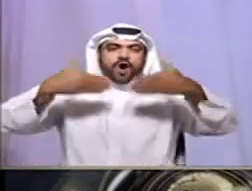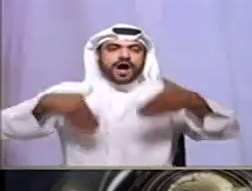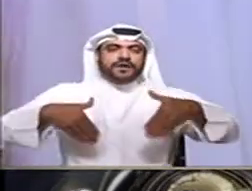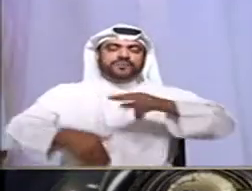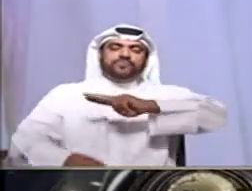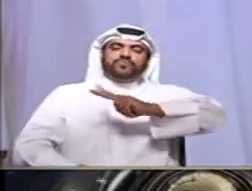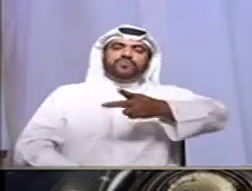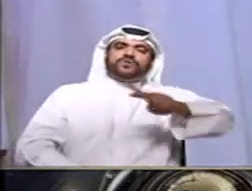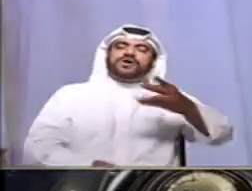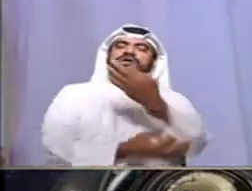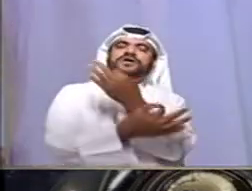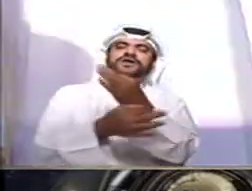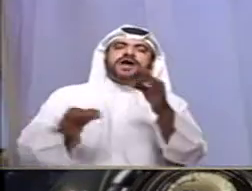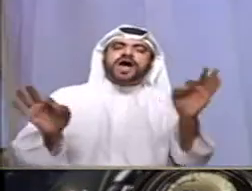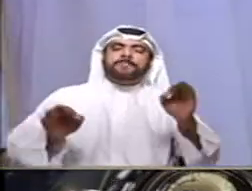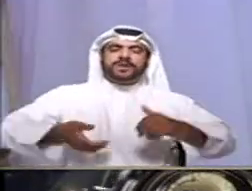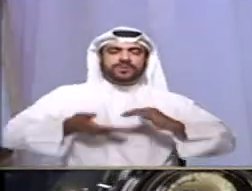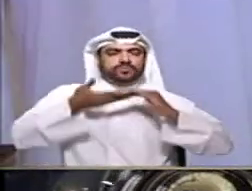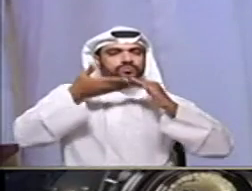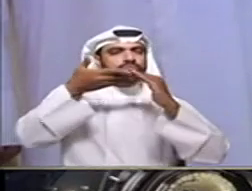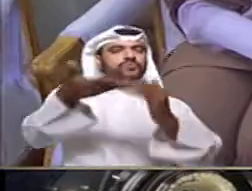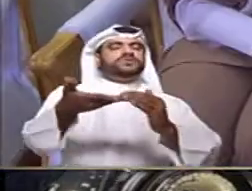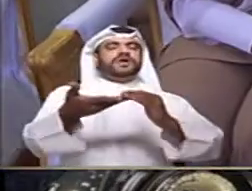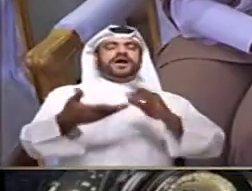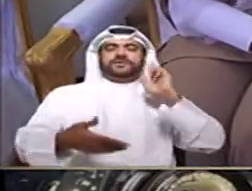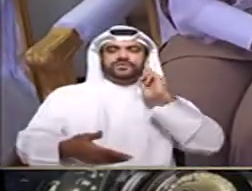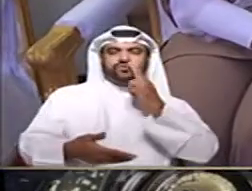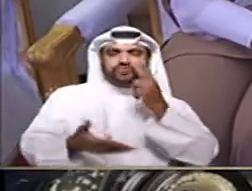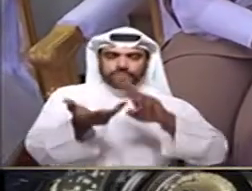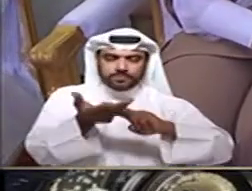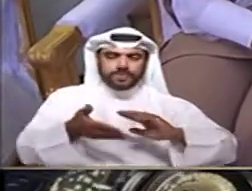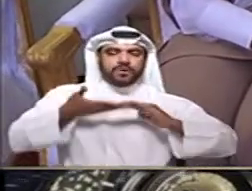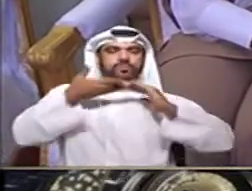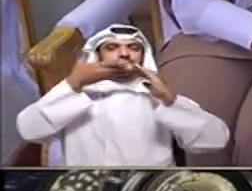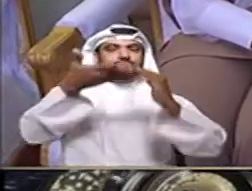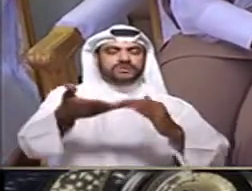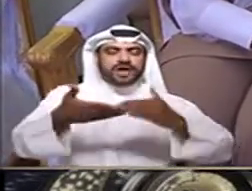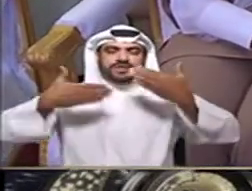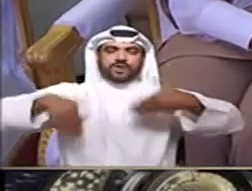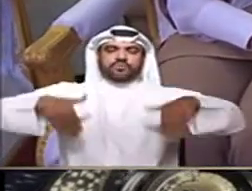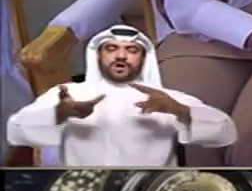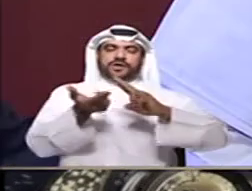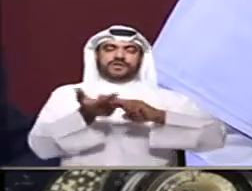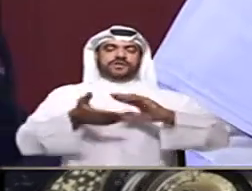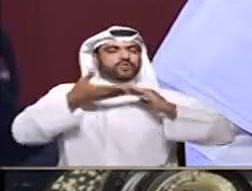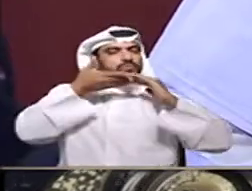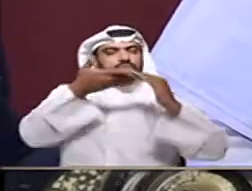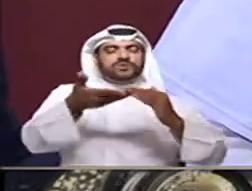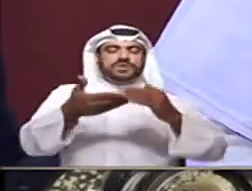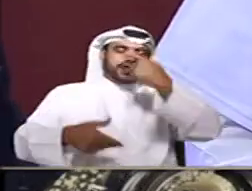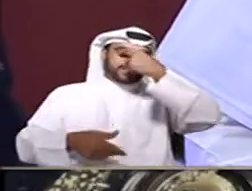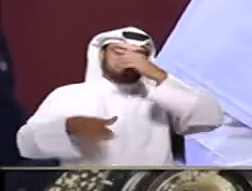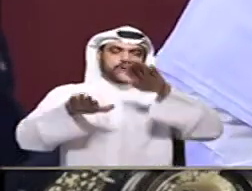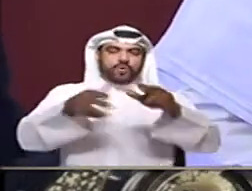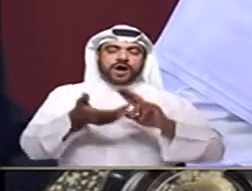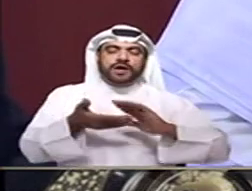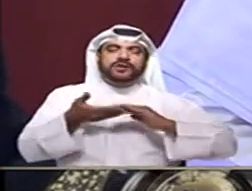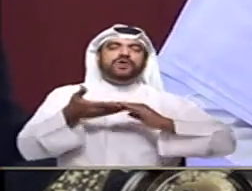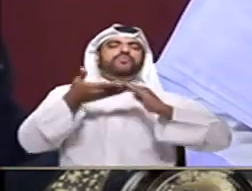مجالاتها، تأكيدا للتوجيهات السامية لحضرة صاحب السمو أمير البلاد حفظه الله ورعاه باعتبارهم